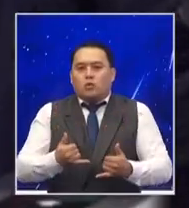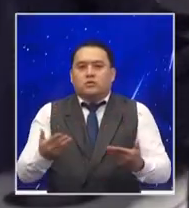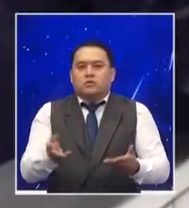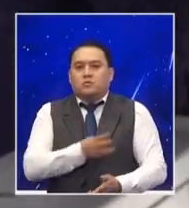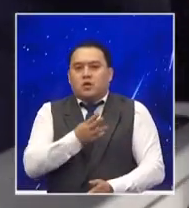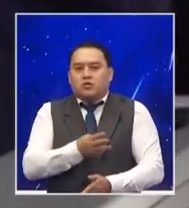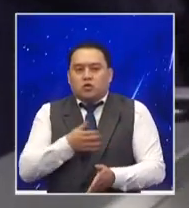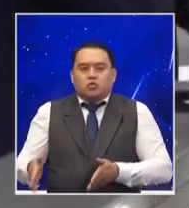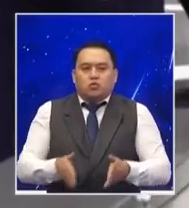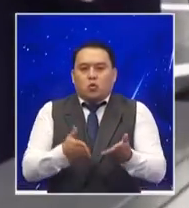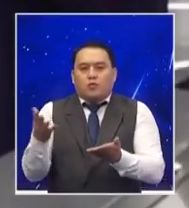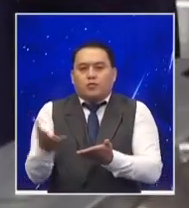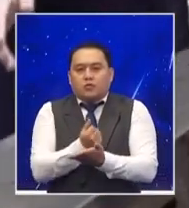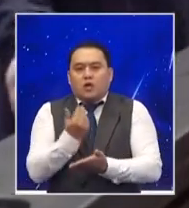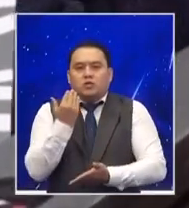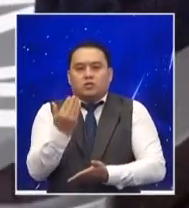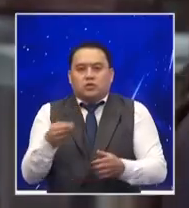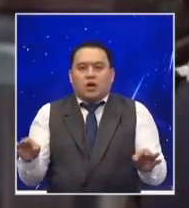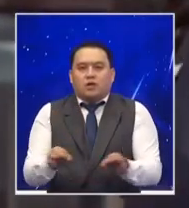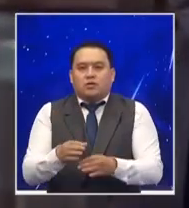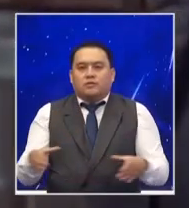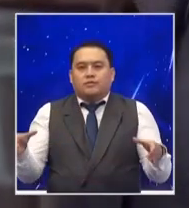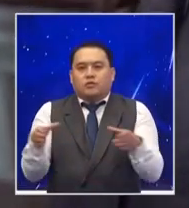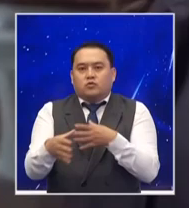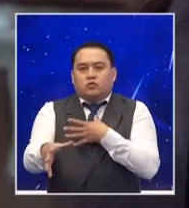тіледі. Вокзалдағы жұртта әнге қосылды.